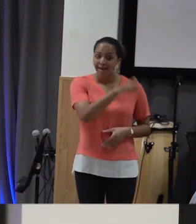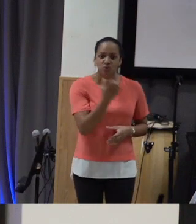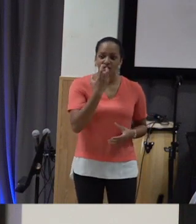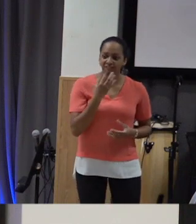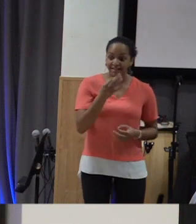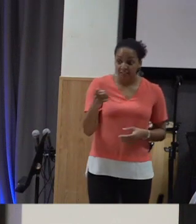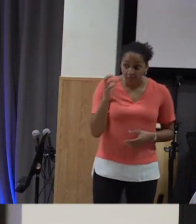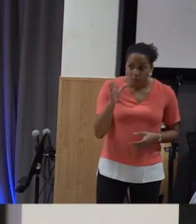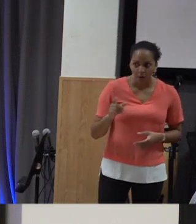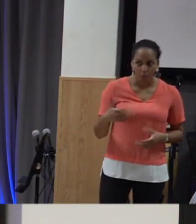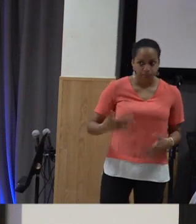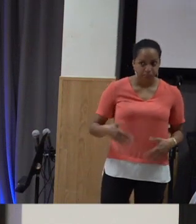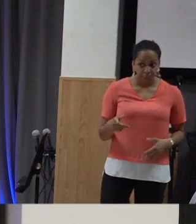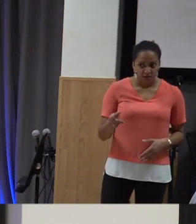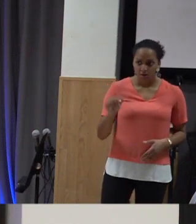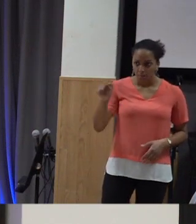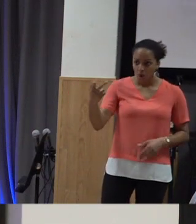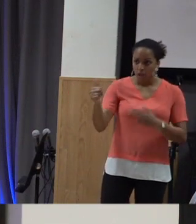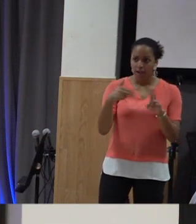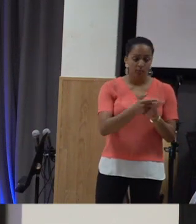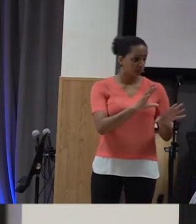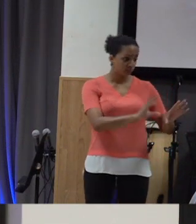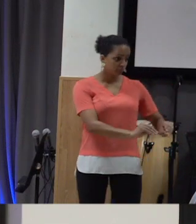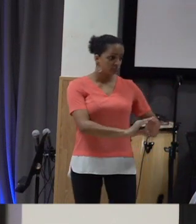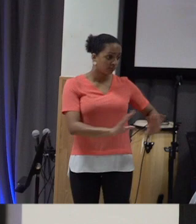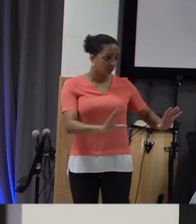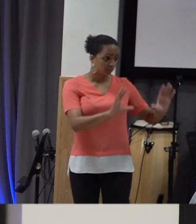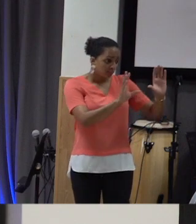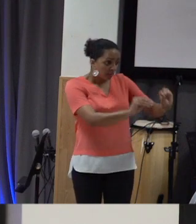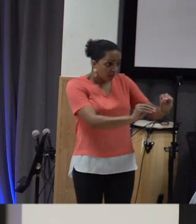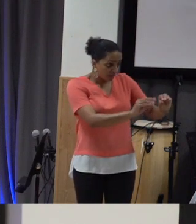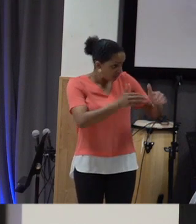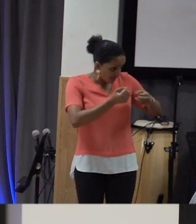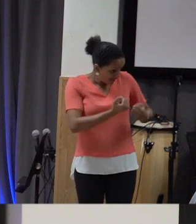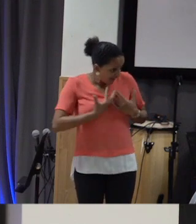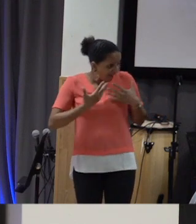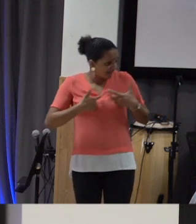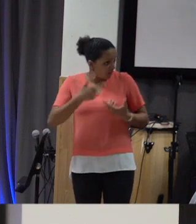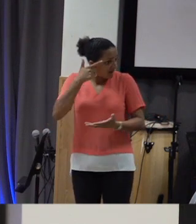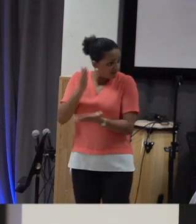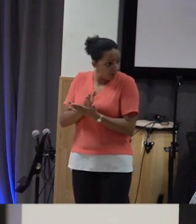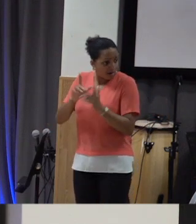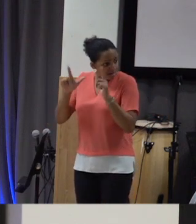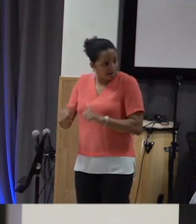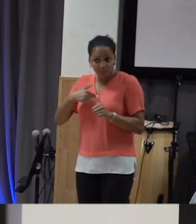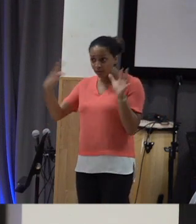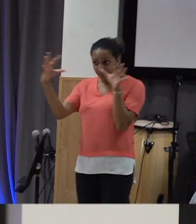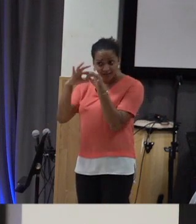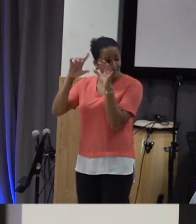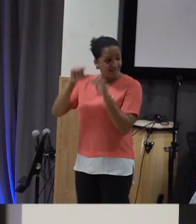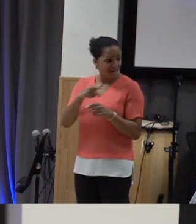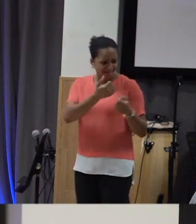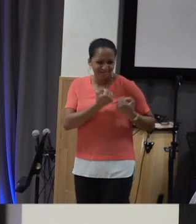douter, mon frère, ma soeur, et tu as le droit de lui dire de se taire. S'il y a des pensées qui arrivent et qui sont contre cette foi que tu as, cette assurance que tu as,